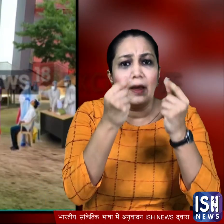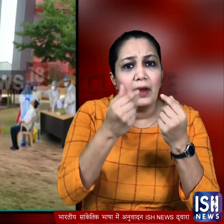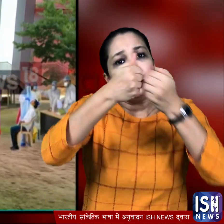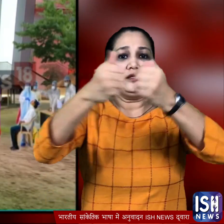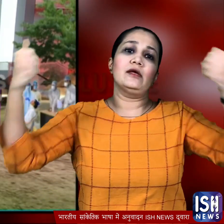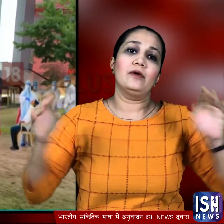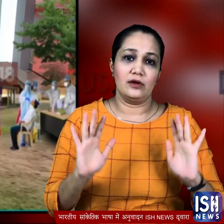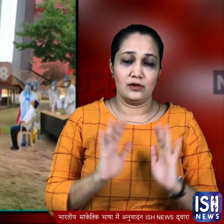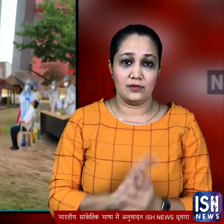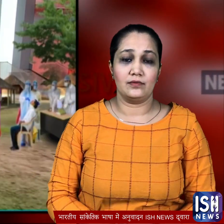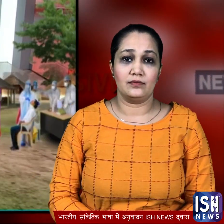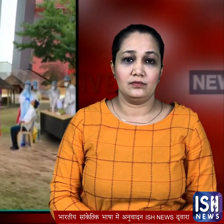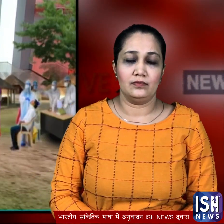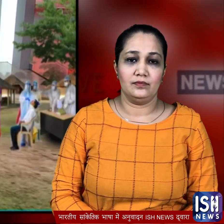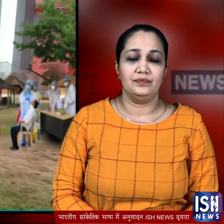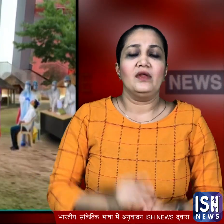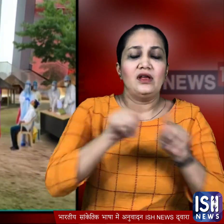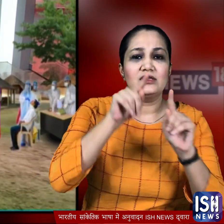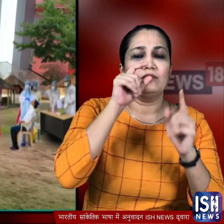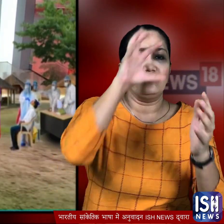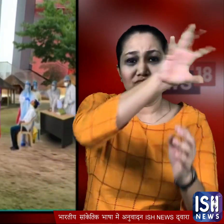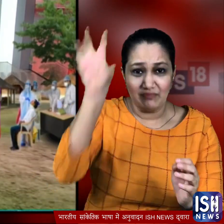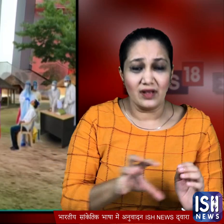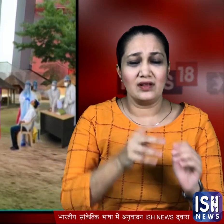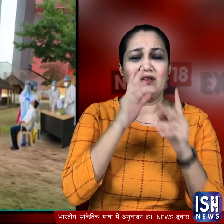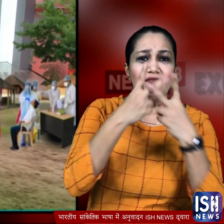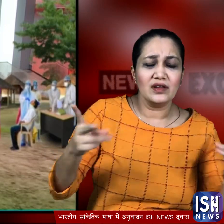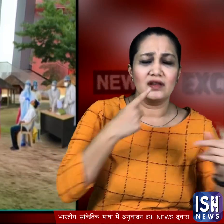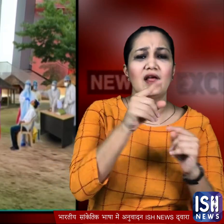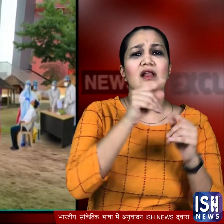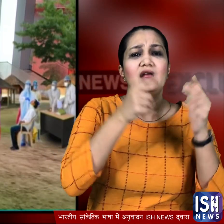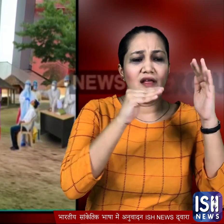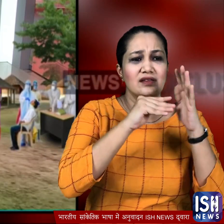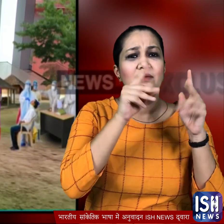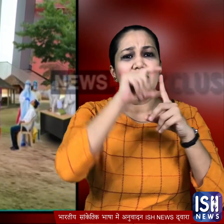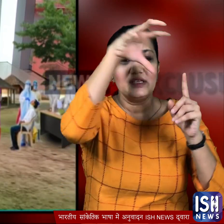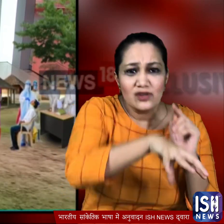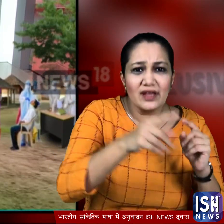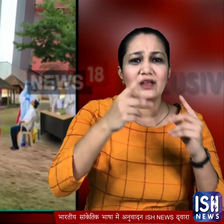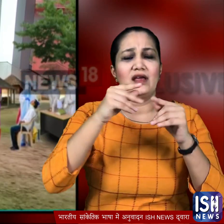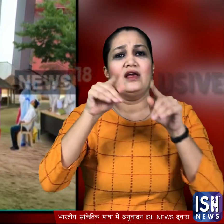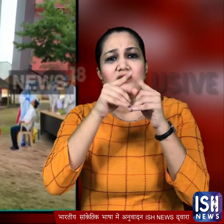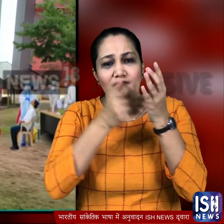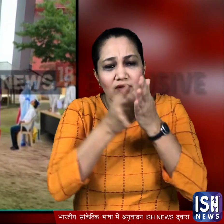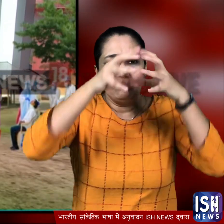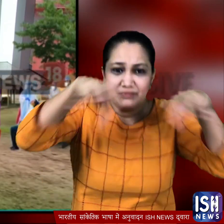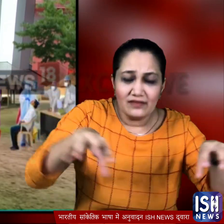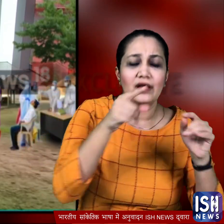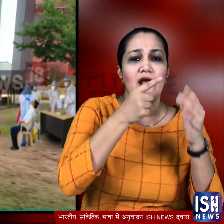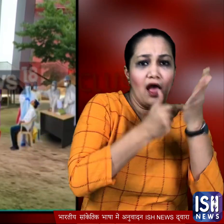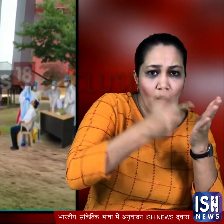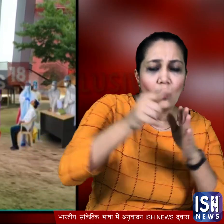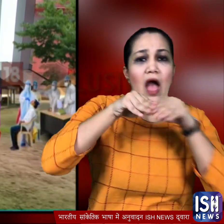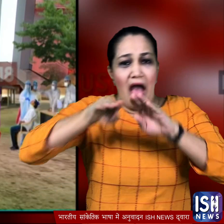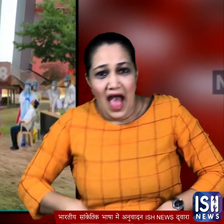अलग से देने के निर्देश दिए गए। इसके लिए राज्यों को कहा गया है कि वो जिले की आबादी को ग्रामीण और आदिवासी इलाकों में बांटें और फिर उसी